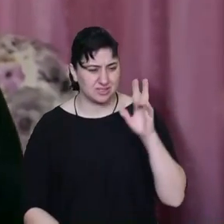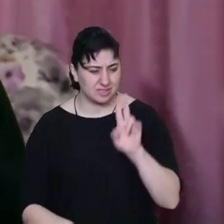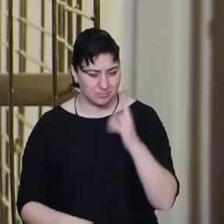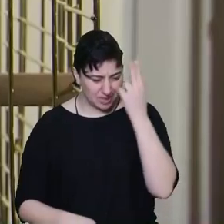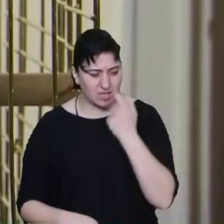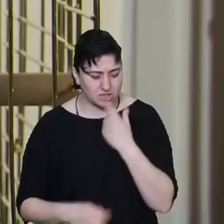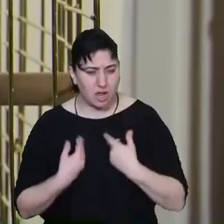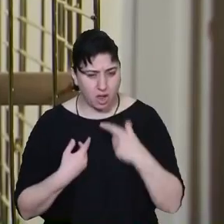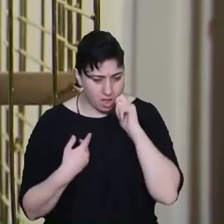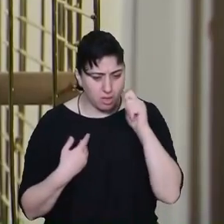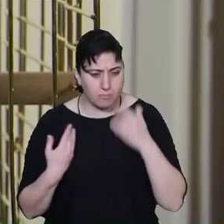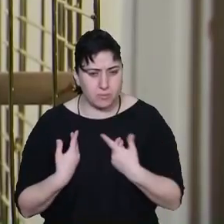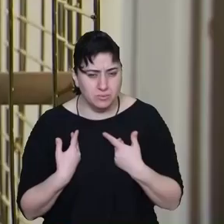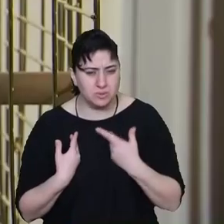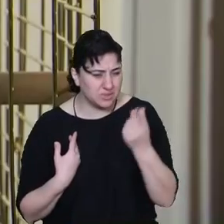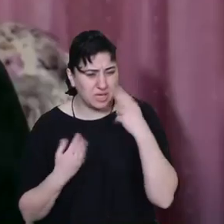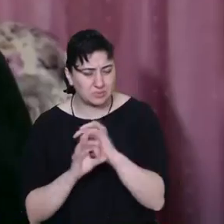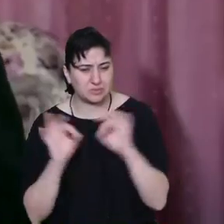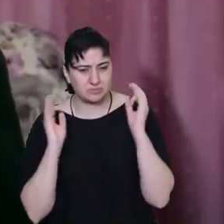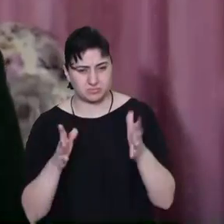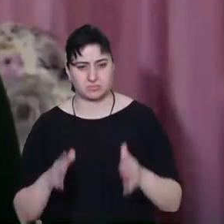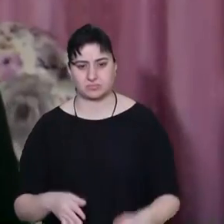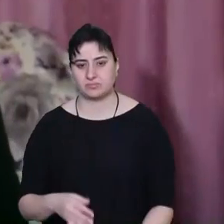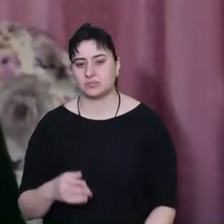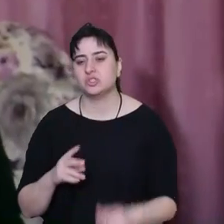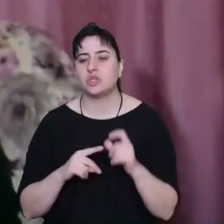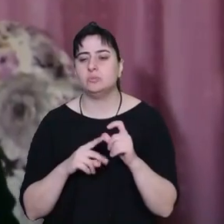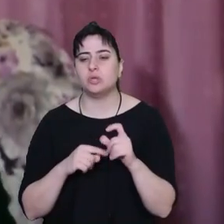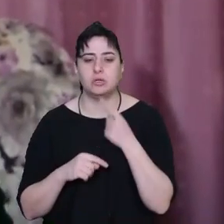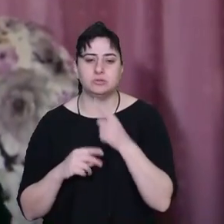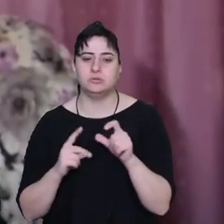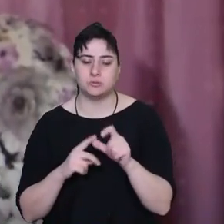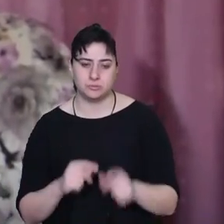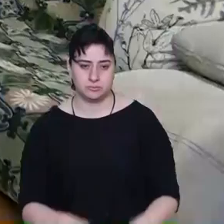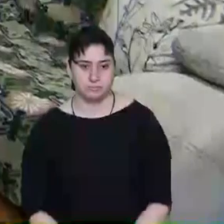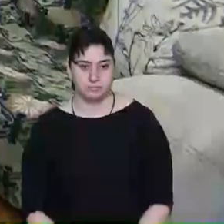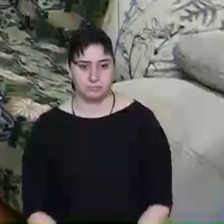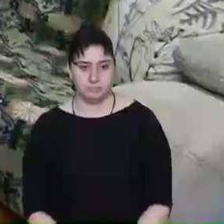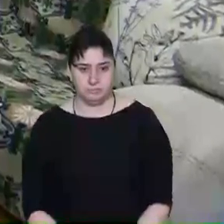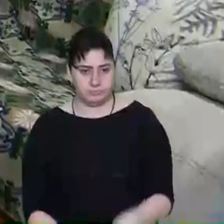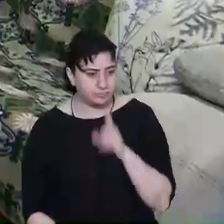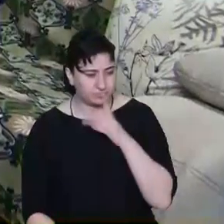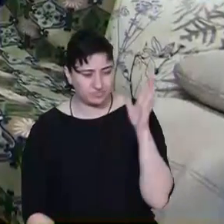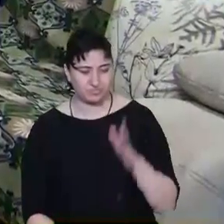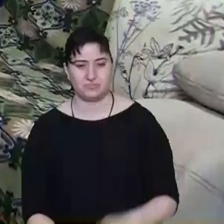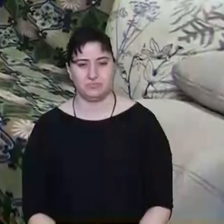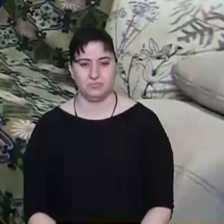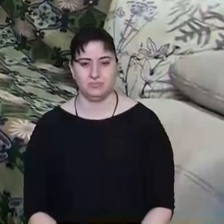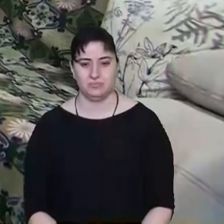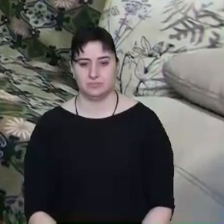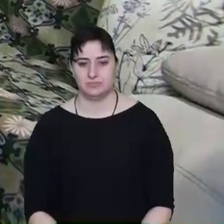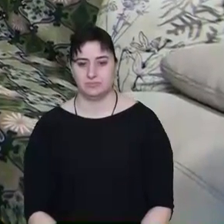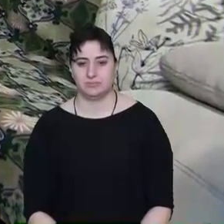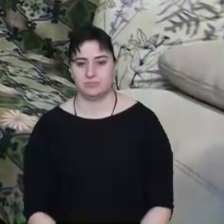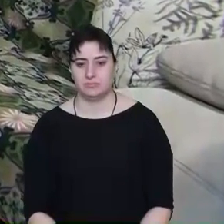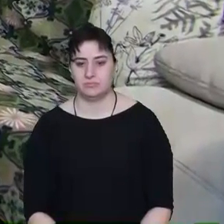yaşında adamım ben ya. Bu nasıl bir ahlaksızlık bu? Şapşal, şapşal, tamam, şapşal. Siz. Kızdı gidiyor. Hadi